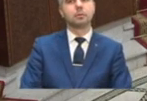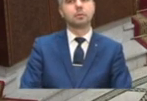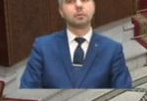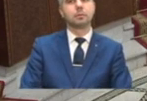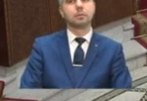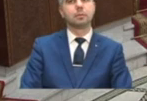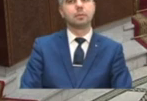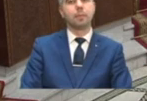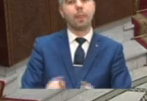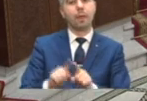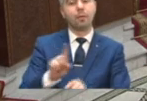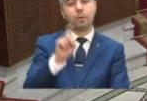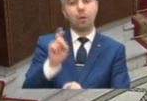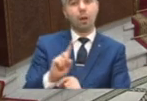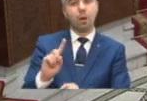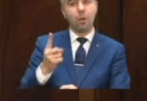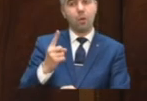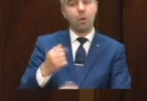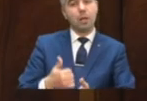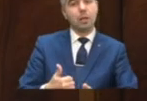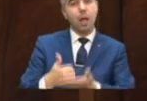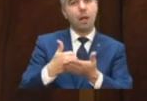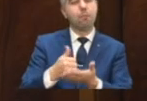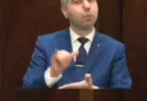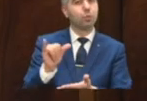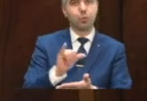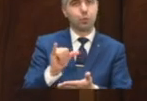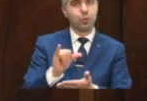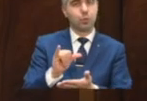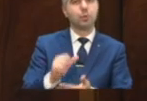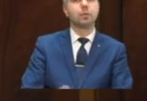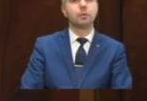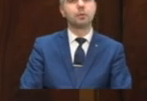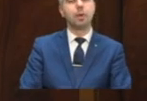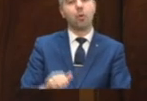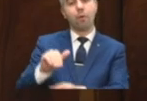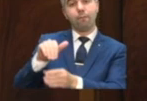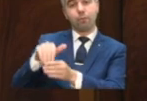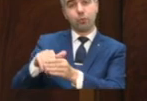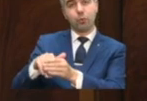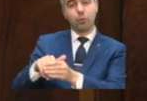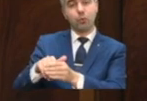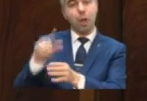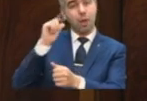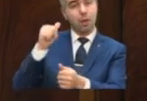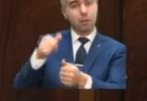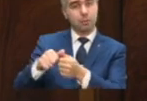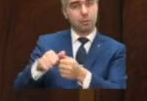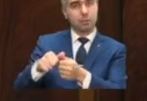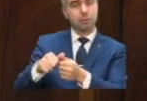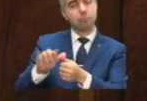كان السؤال الأول وهو الدعم، شنو المستوى اللي وصلنا له؟ الصندوق إلى تذكرته